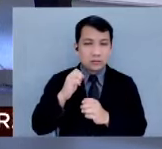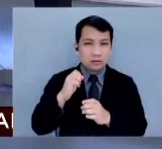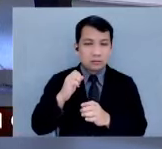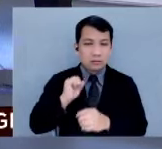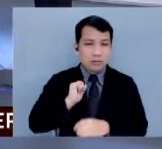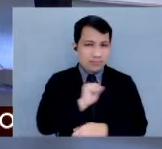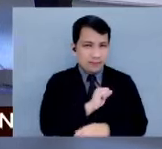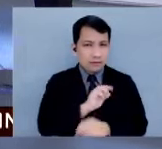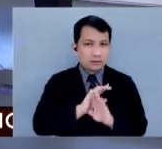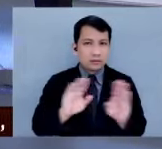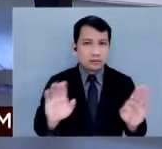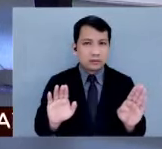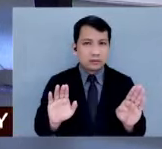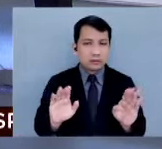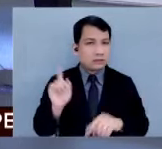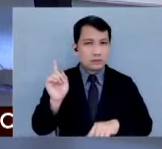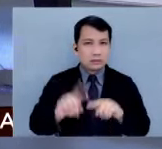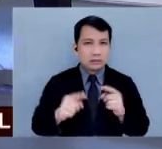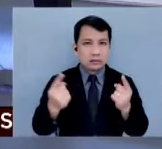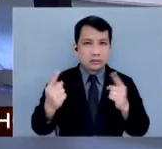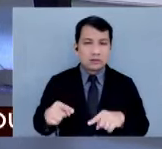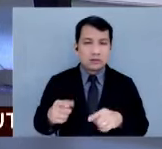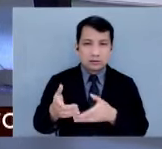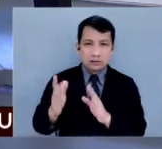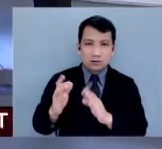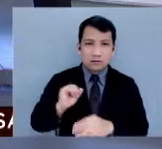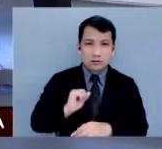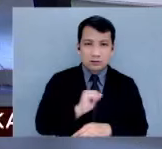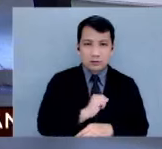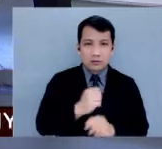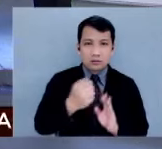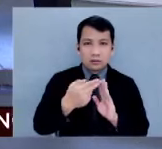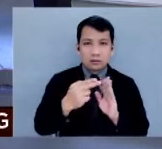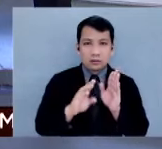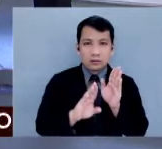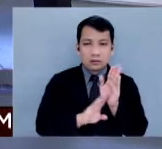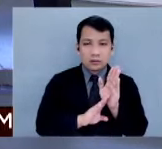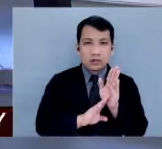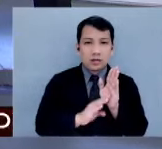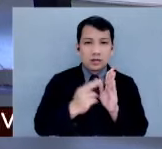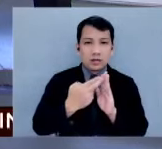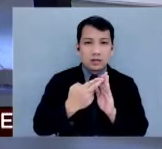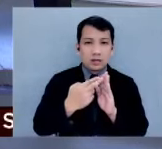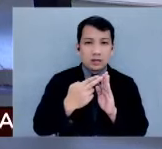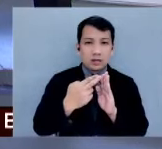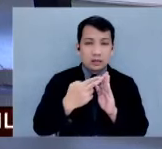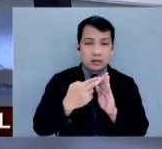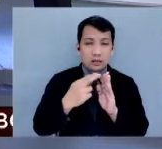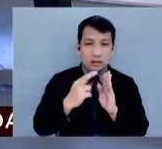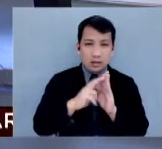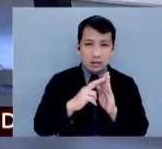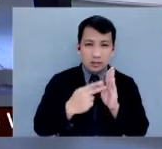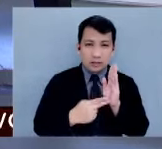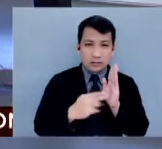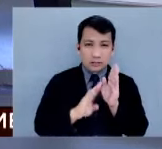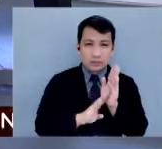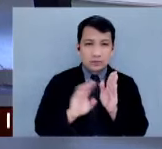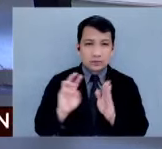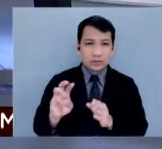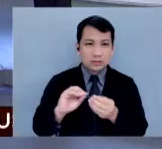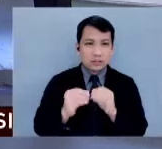yan natupad. Ang Senate version, ang Senate Resolution or ang Resolution of Both Houses No. 6 ay nasa